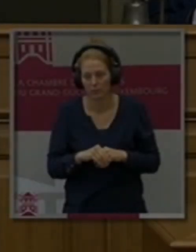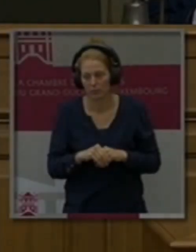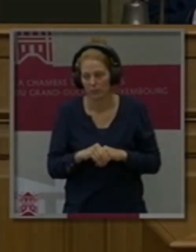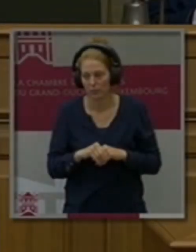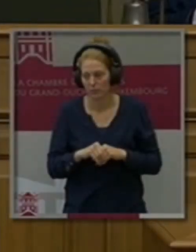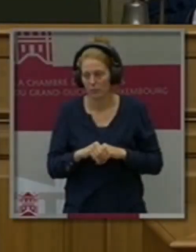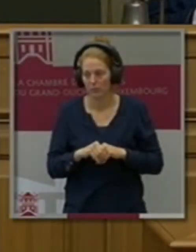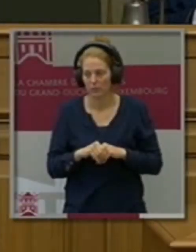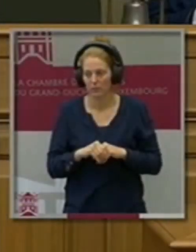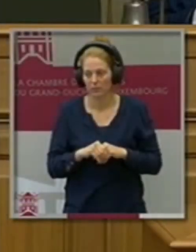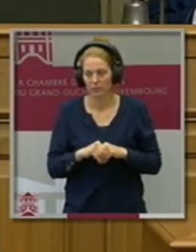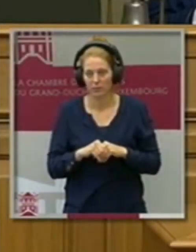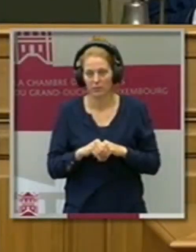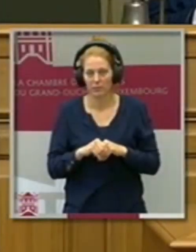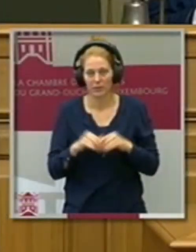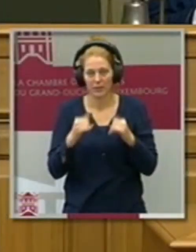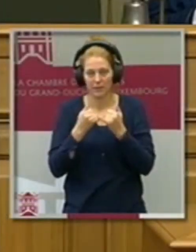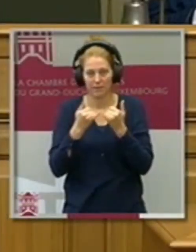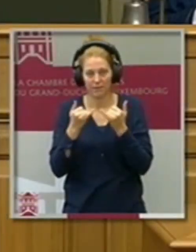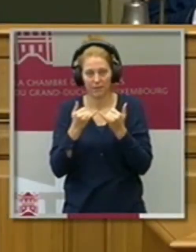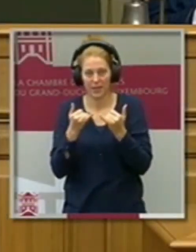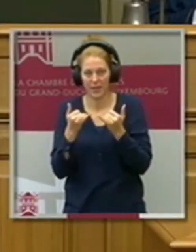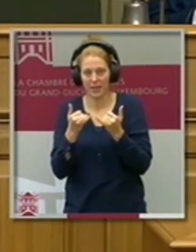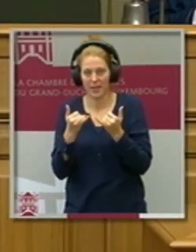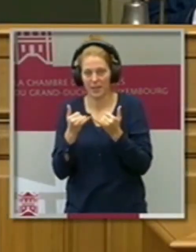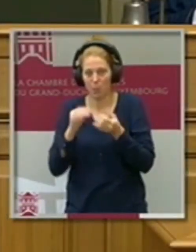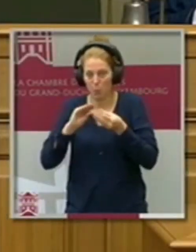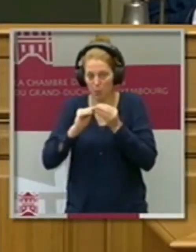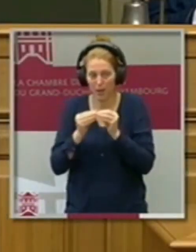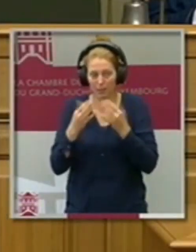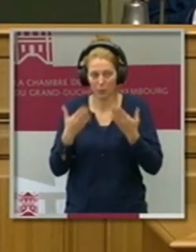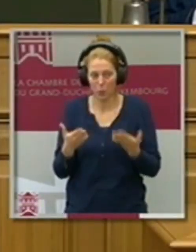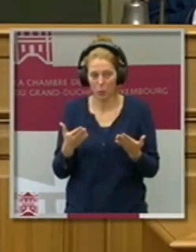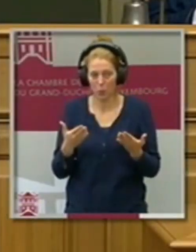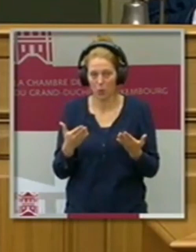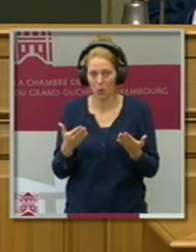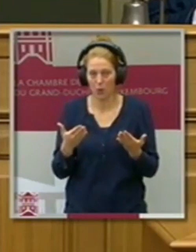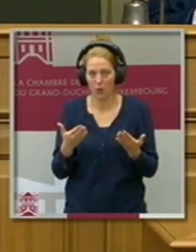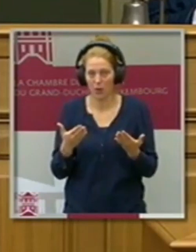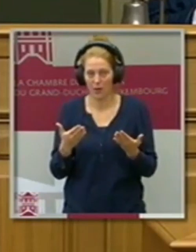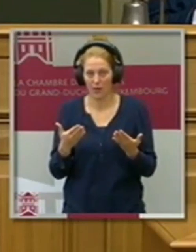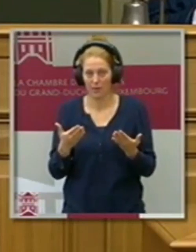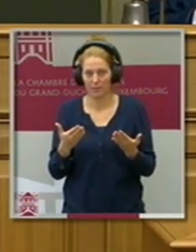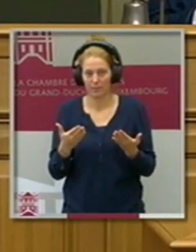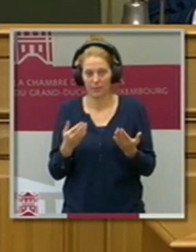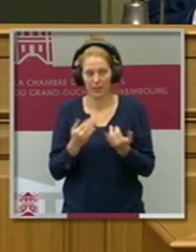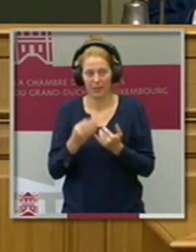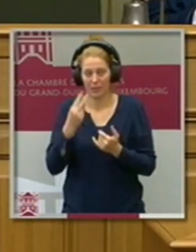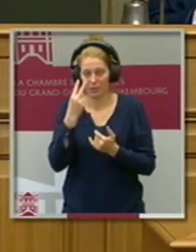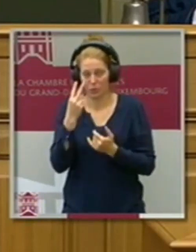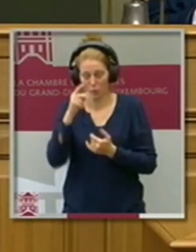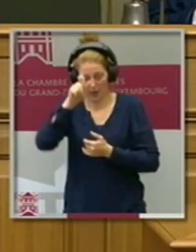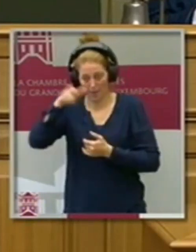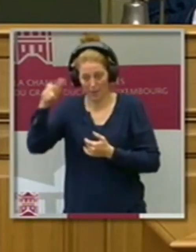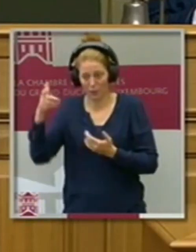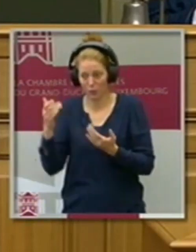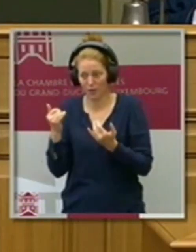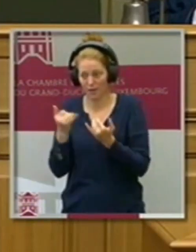Menschenhandel, das ist Schleiserei. Wir haben in der Zwischenzeit zwei Leute, die große Karriere gemacht haben,